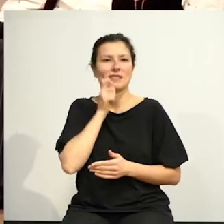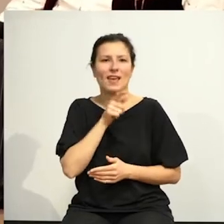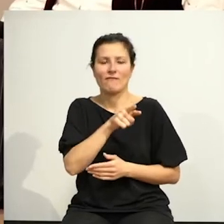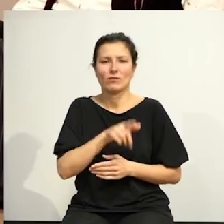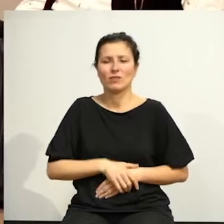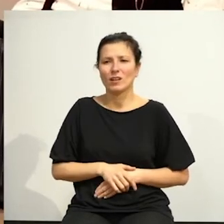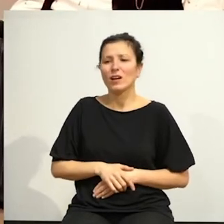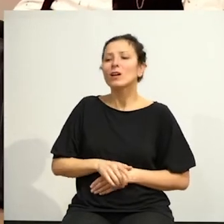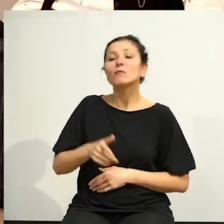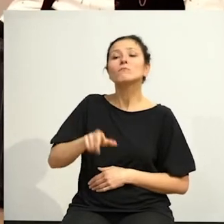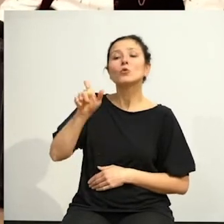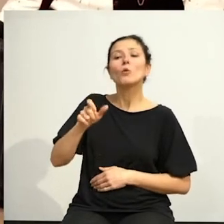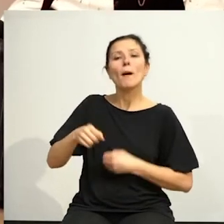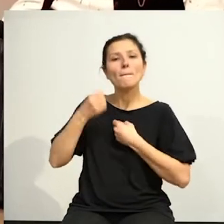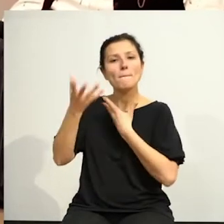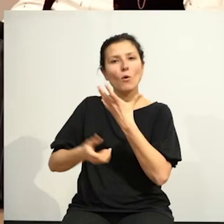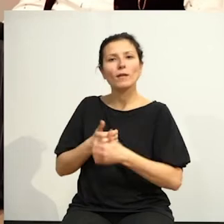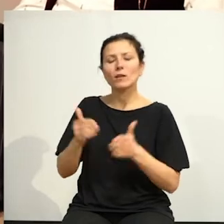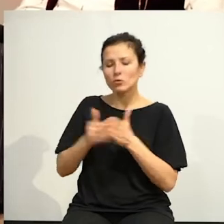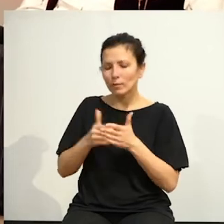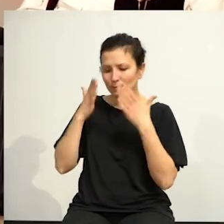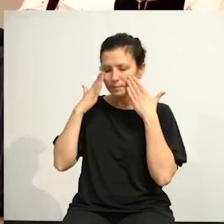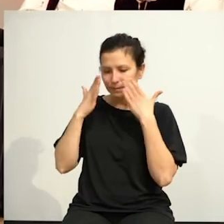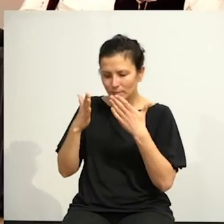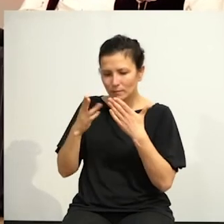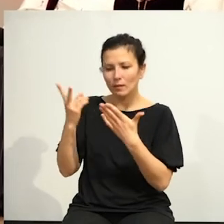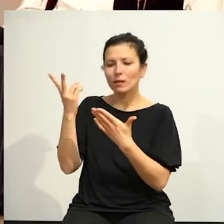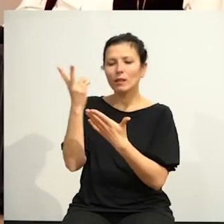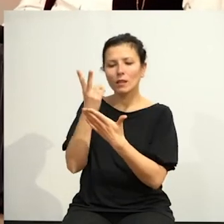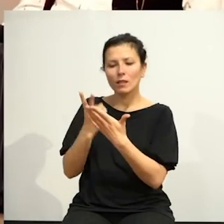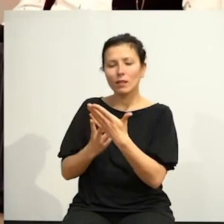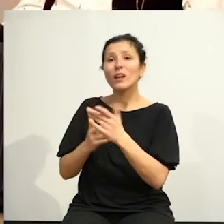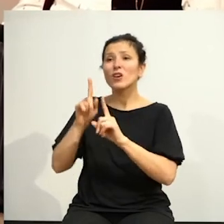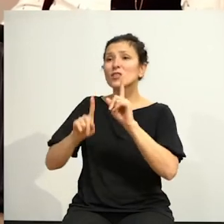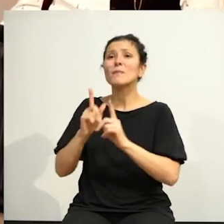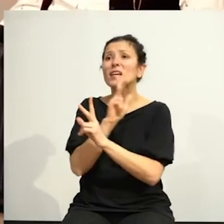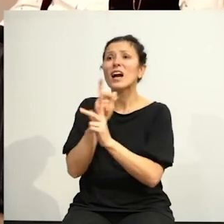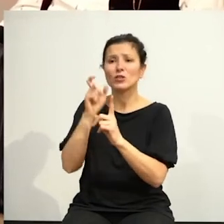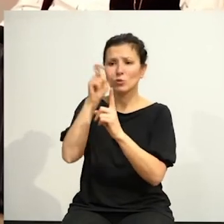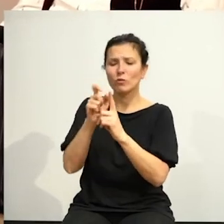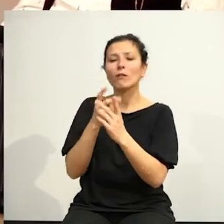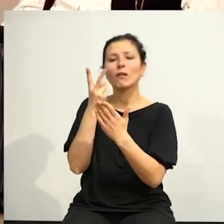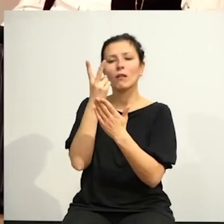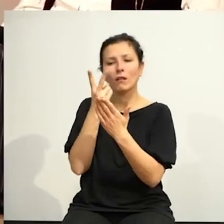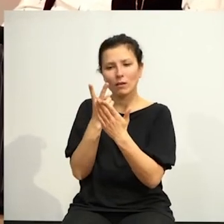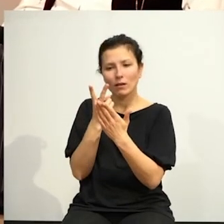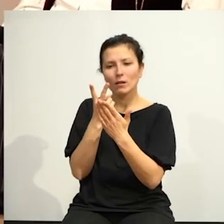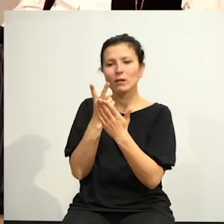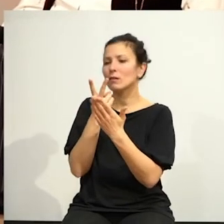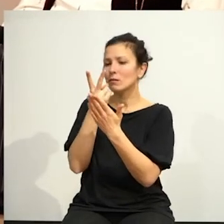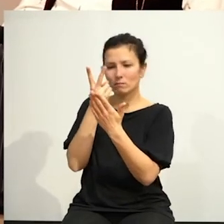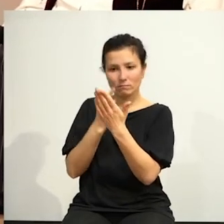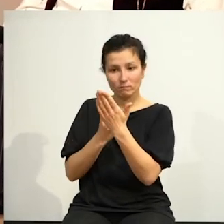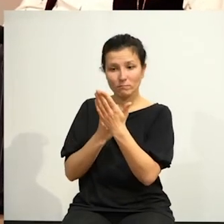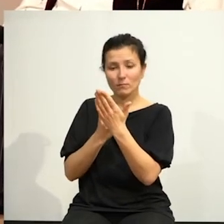którym się trzeba zatrzymać. Trzeba się zatrzymać czasami nad każdym słowem. Trzeba sobie pewne rzeczy odkręcić,